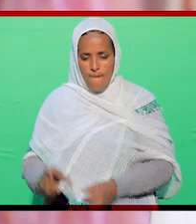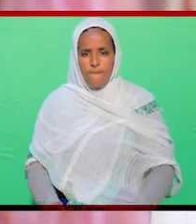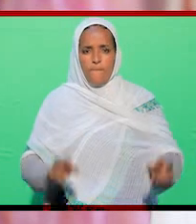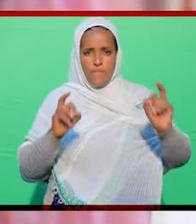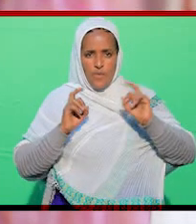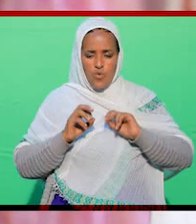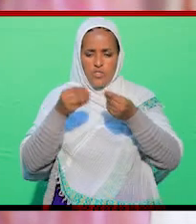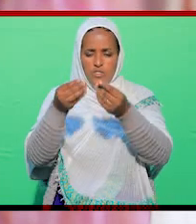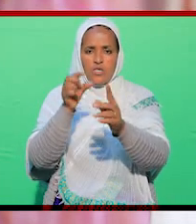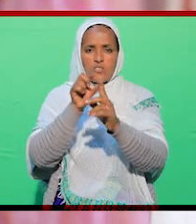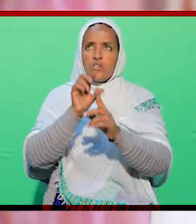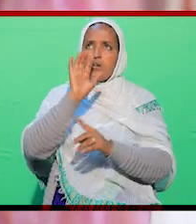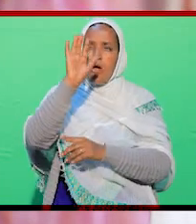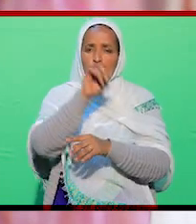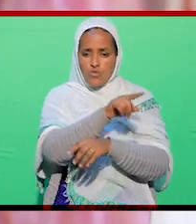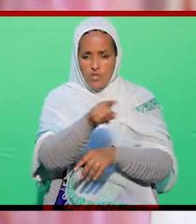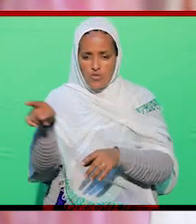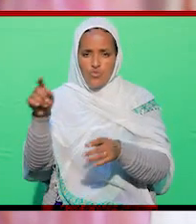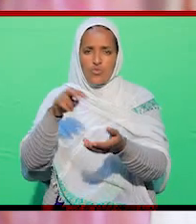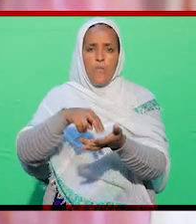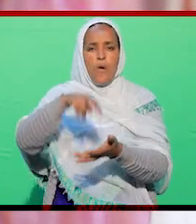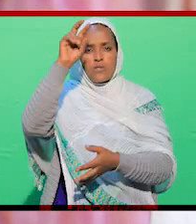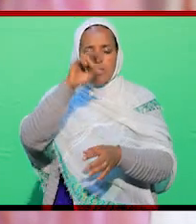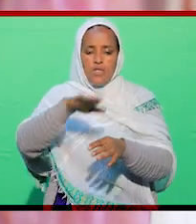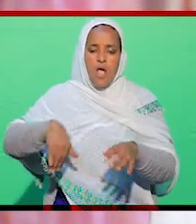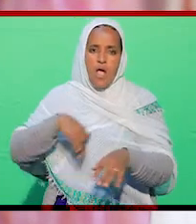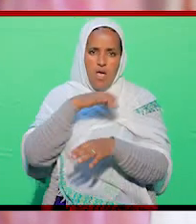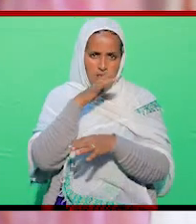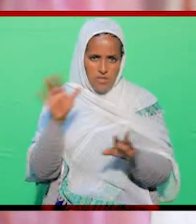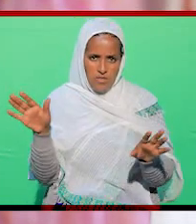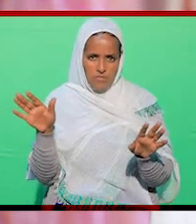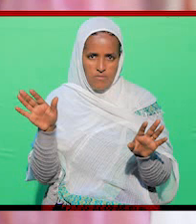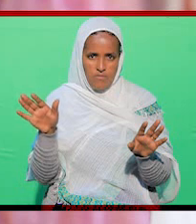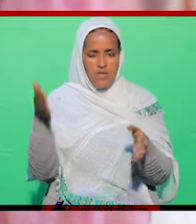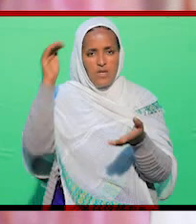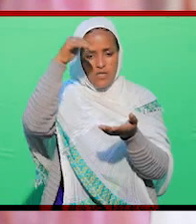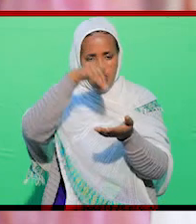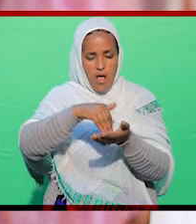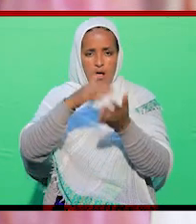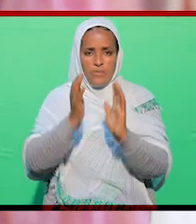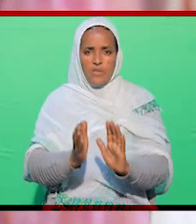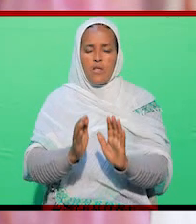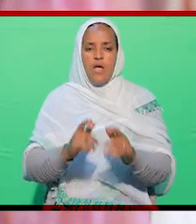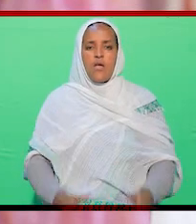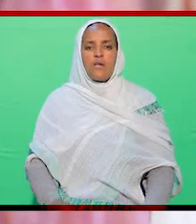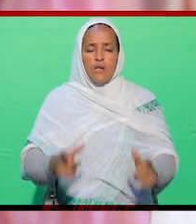መኖር አምጥቶታልና በሕይወት ሰቂ ቃሉ እነርሱን ማስነሳትን